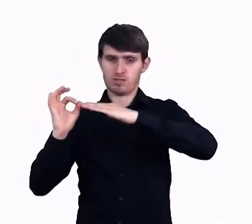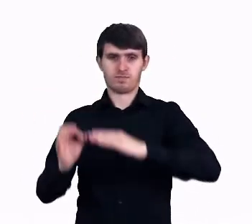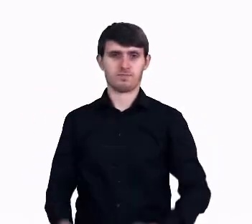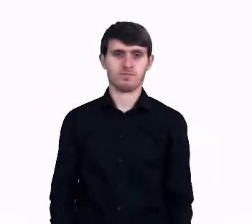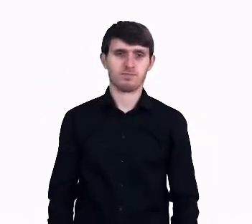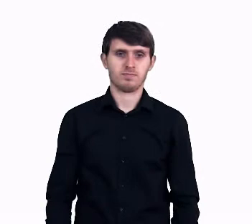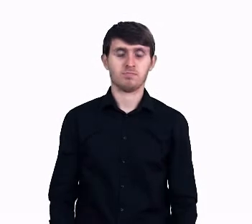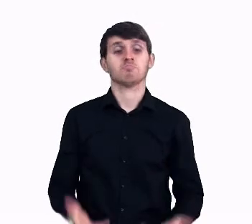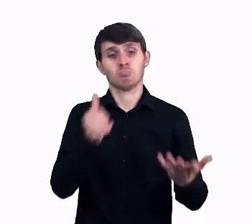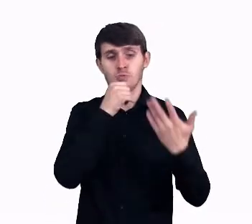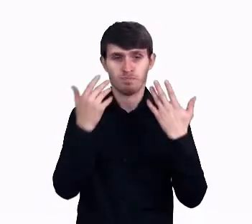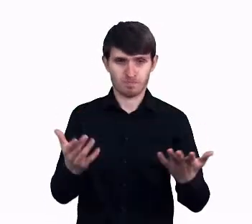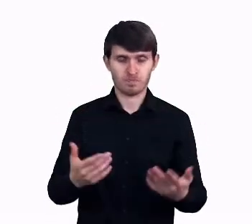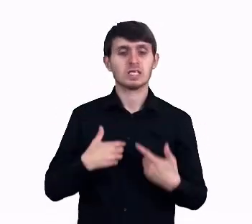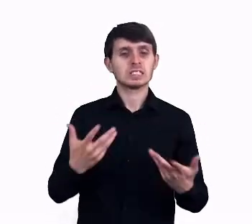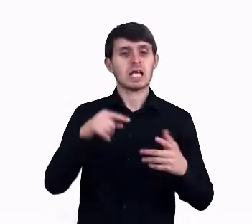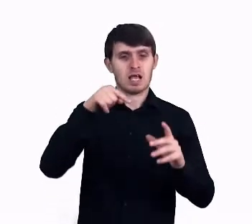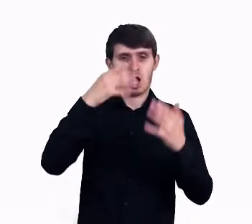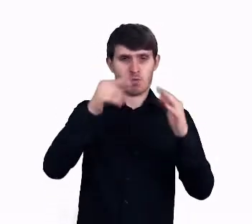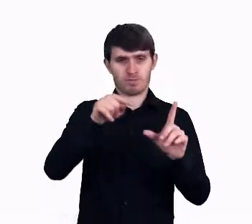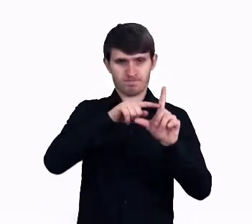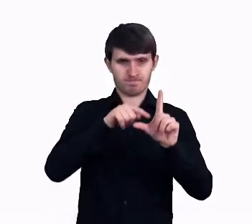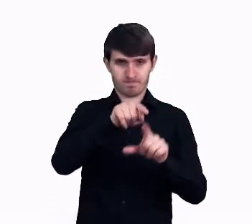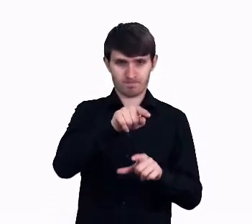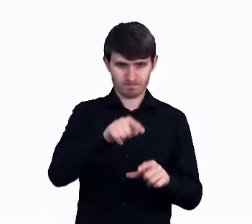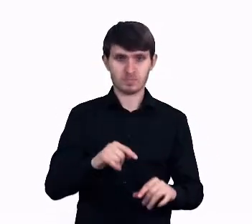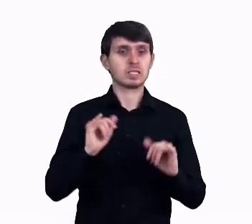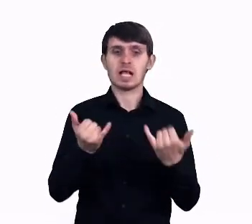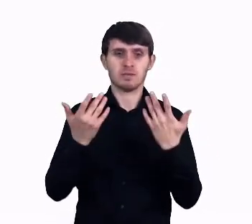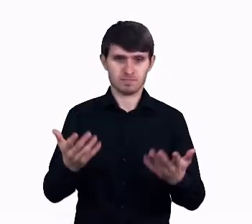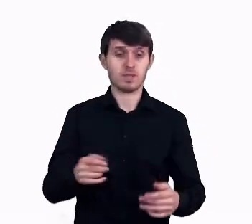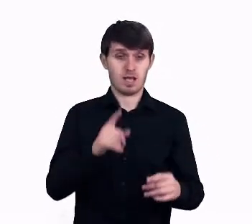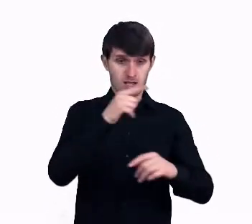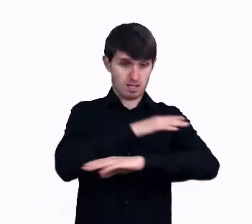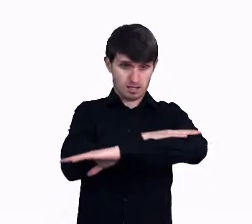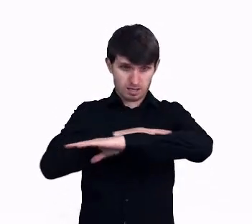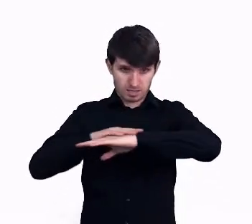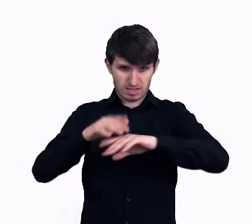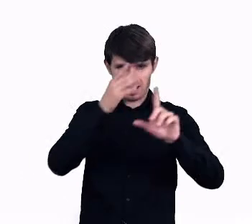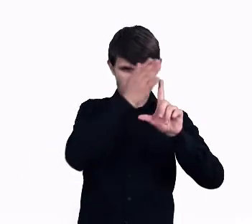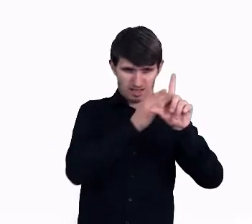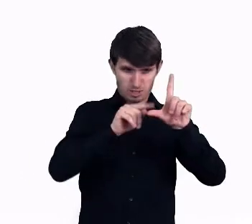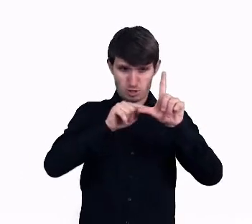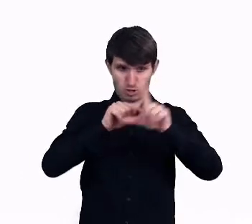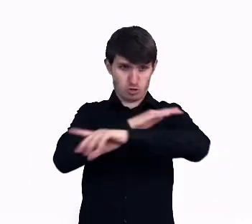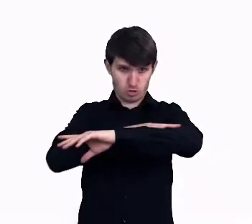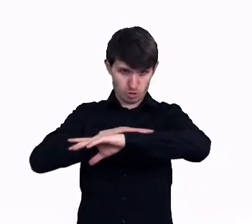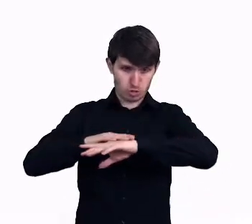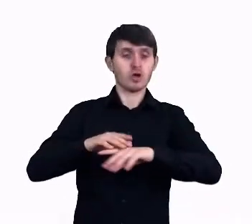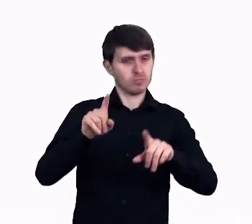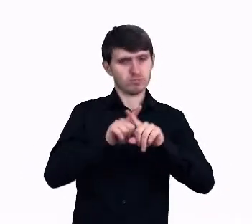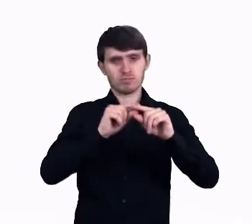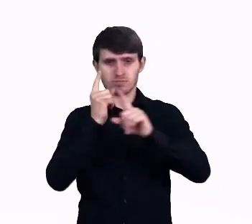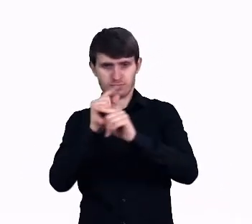spróbujmy jeśli mam zmierzyć ten kąt linia wskazująca zero powinna być na tym